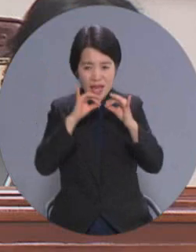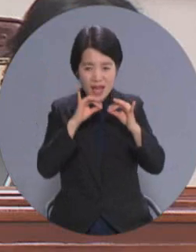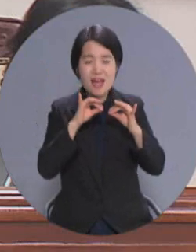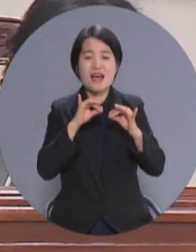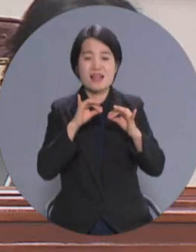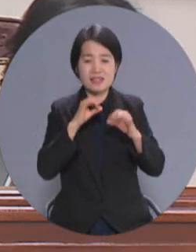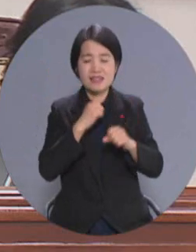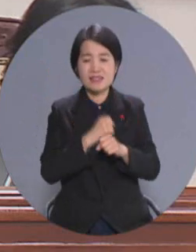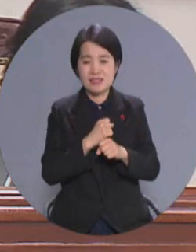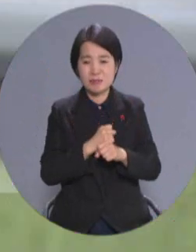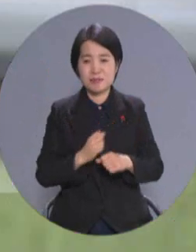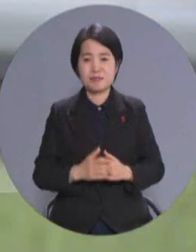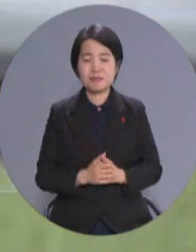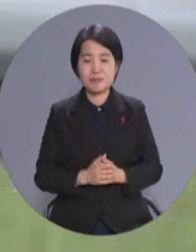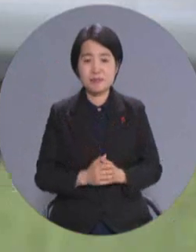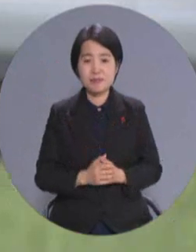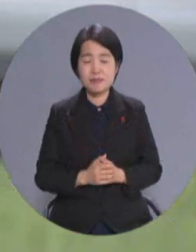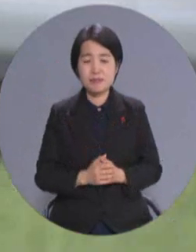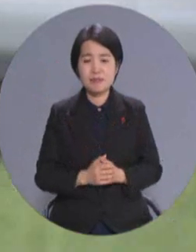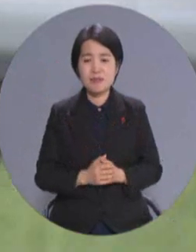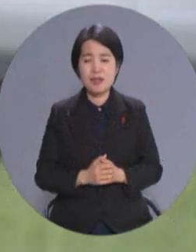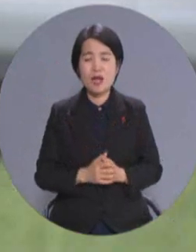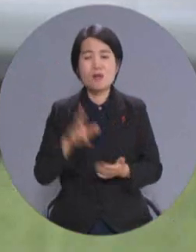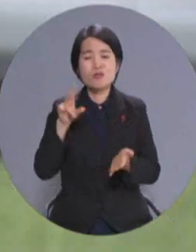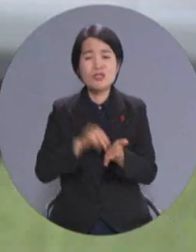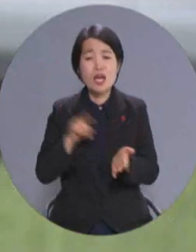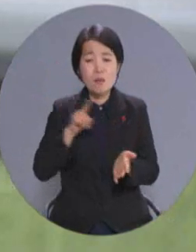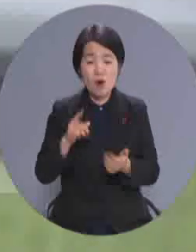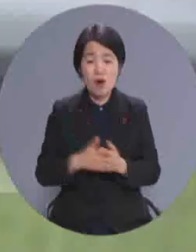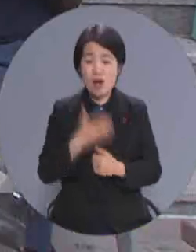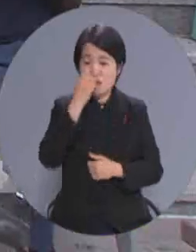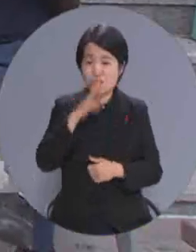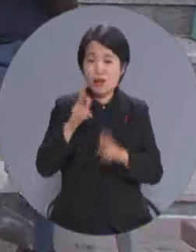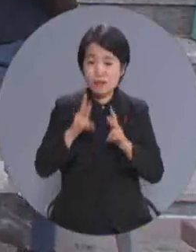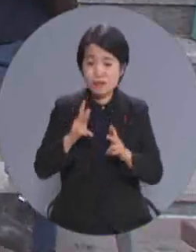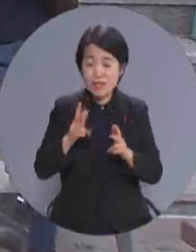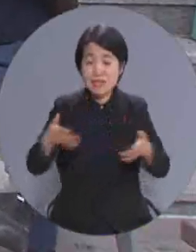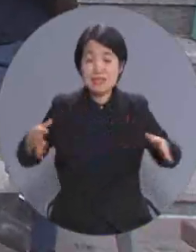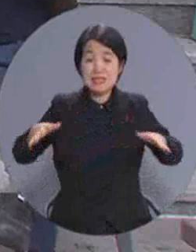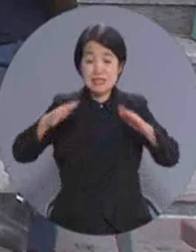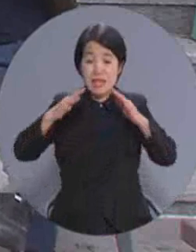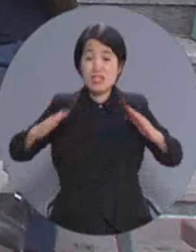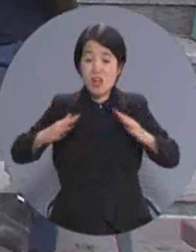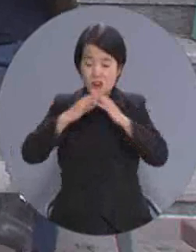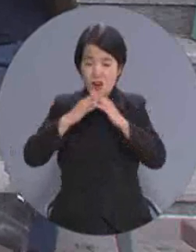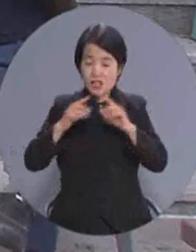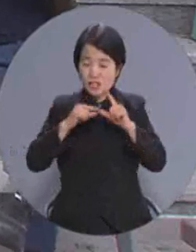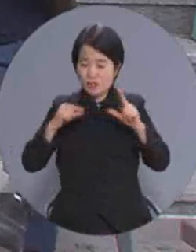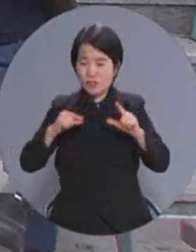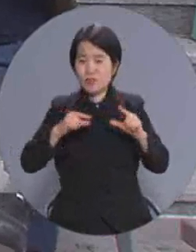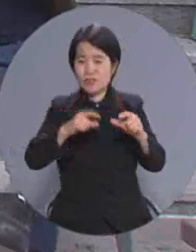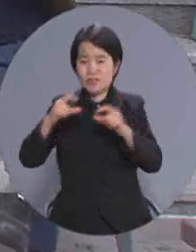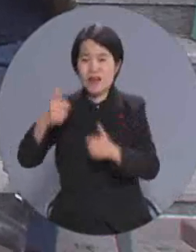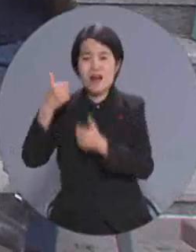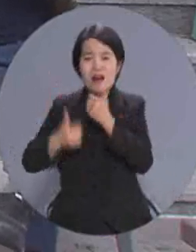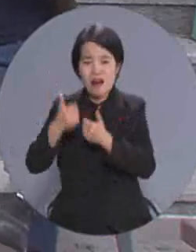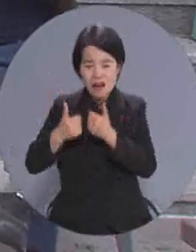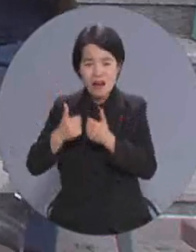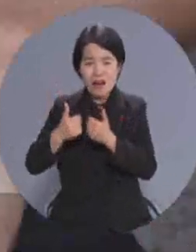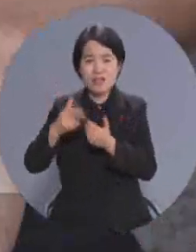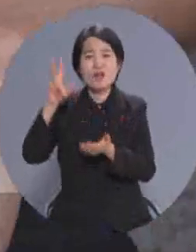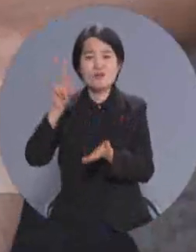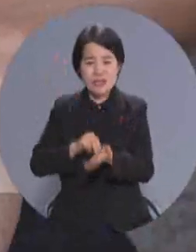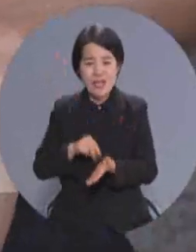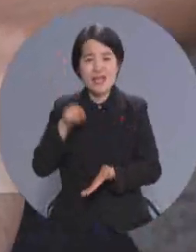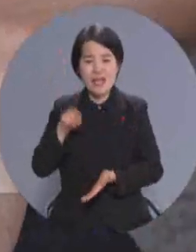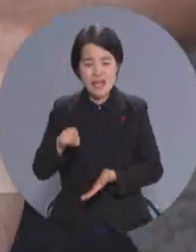공감대를 형성하고 있습니다. 단지 차세대 공공 자원화 시설 사업 등 일부 지역 내 대립 양상을 보이는